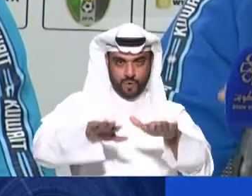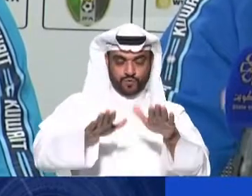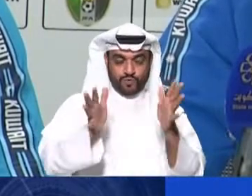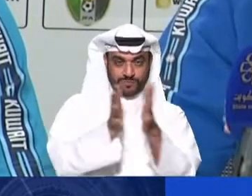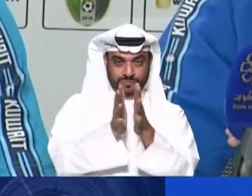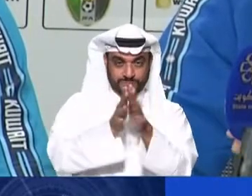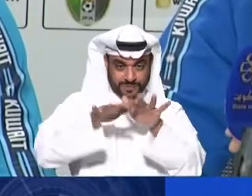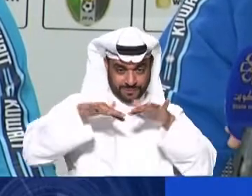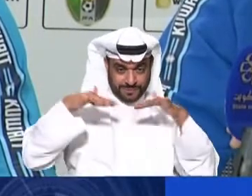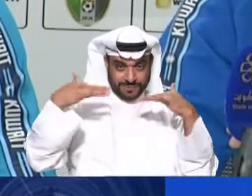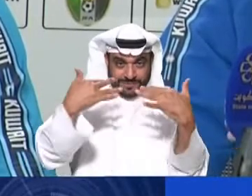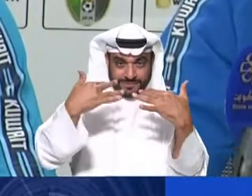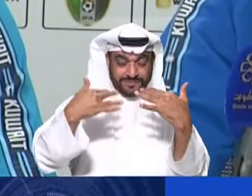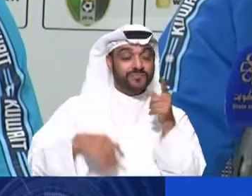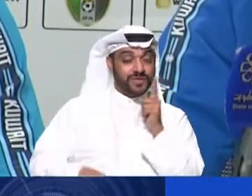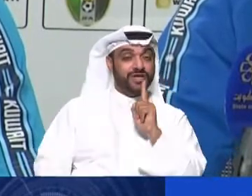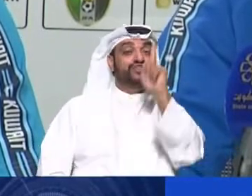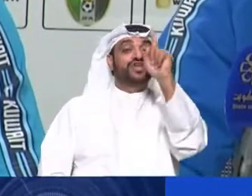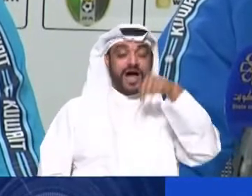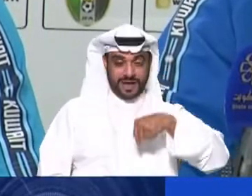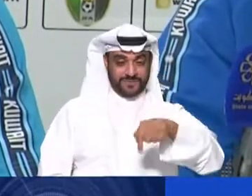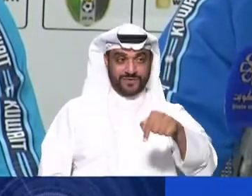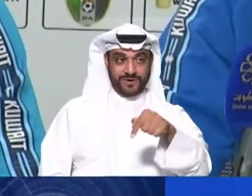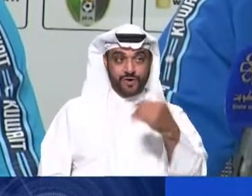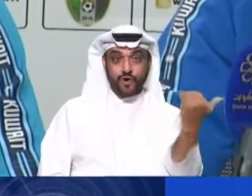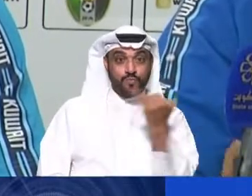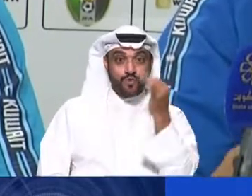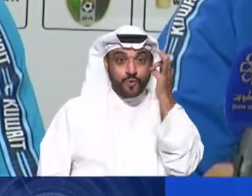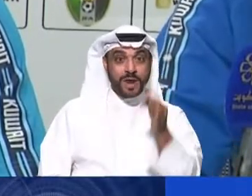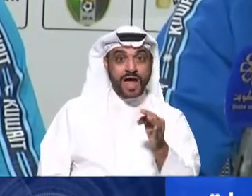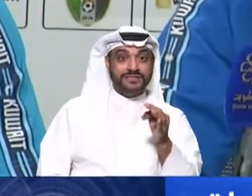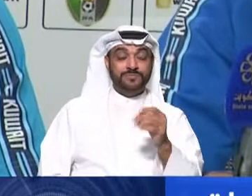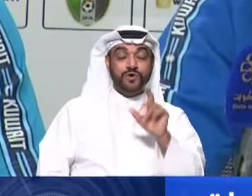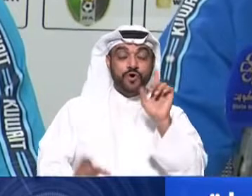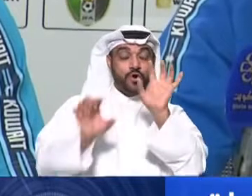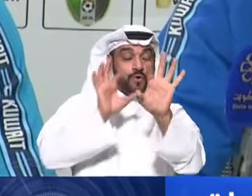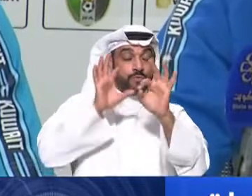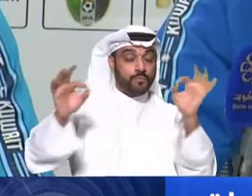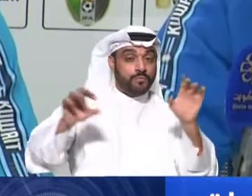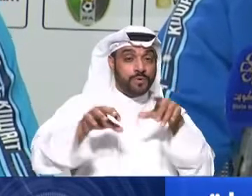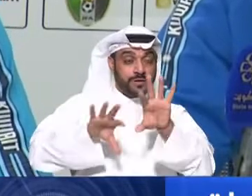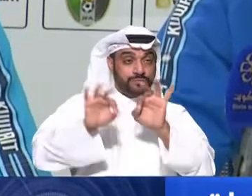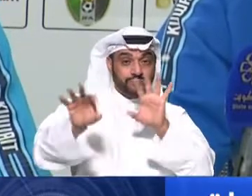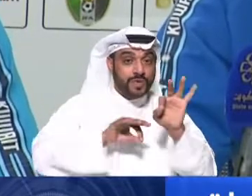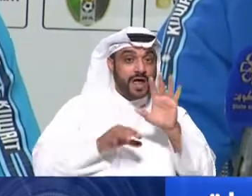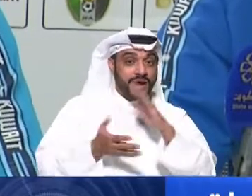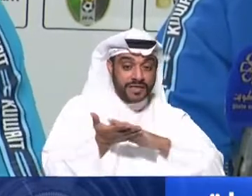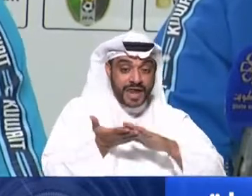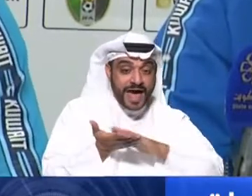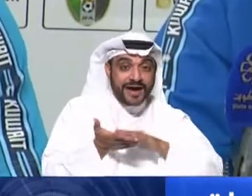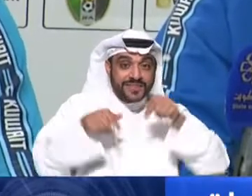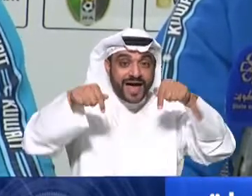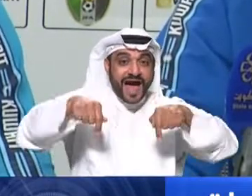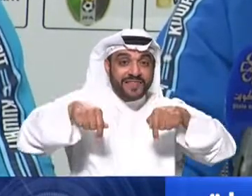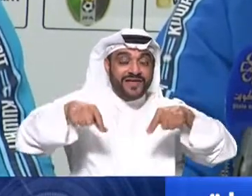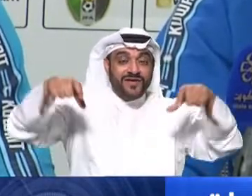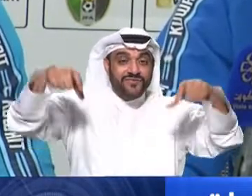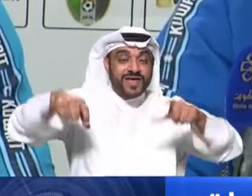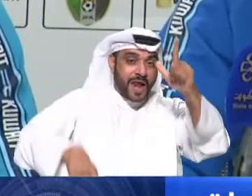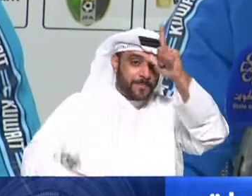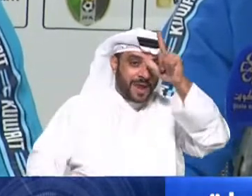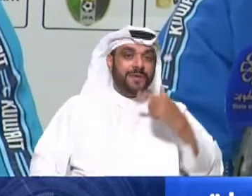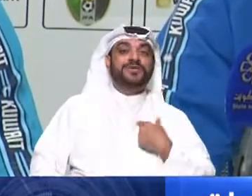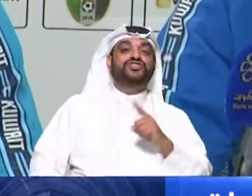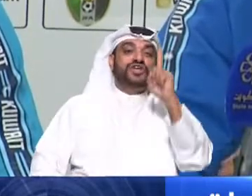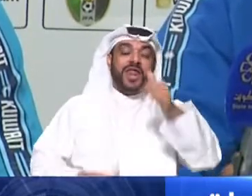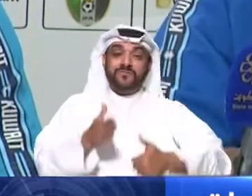ولكن نفس ما أنت تقول كلام المنتخب الأردني إنه منتخب ممتاز وقوي، أيضا إحنا الأرض هذه وبالذات في هذا الملعب إحنا